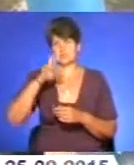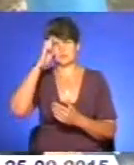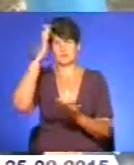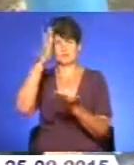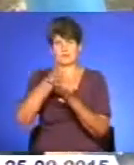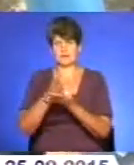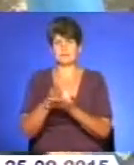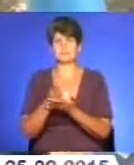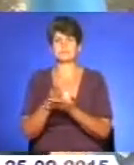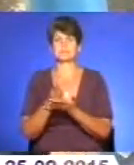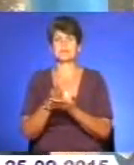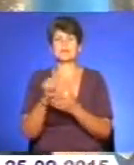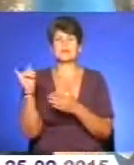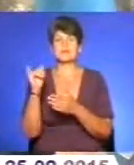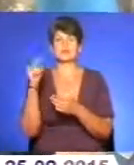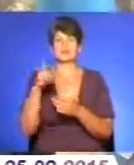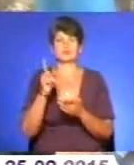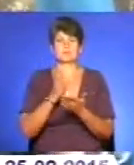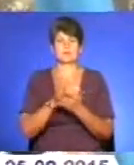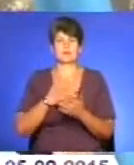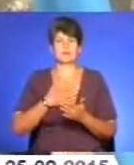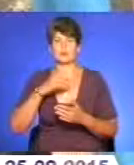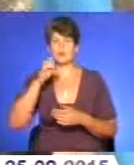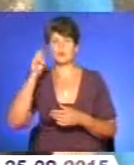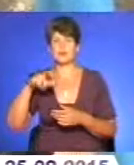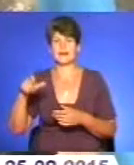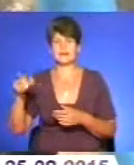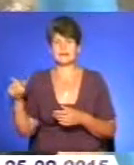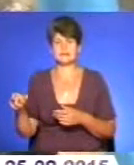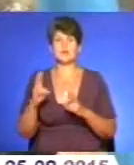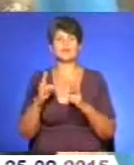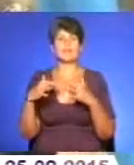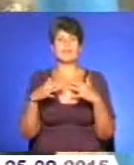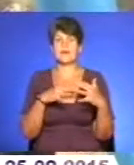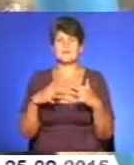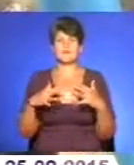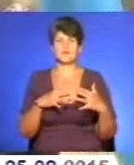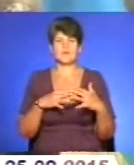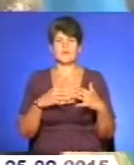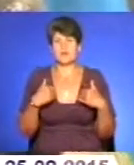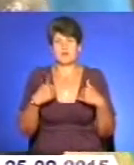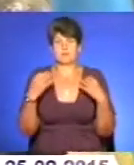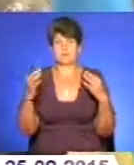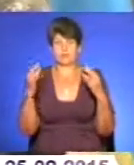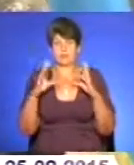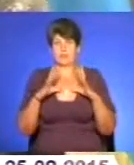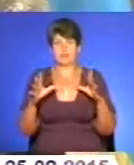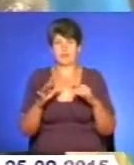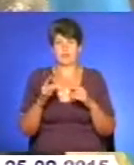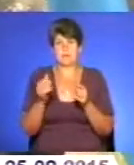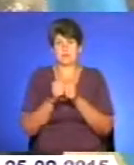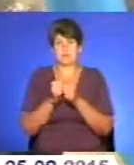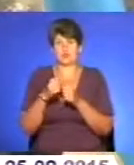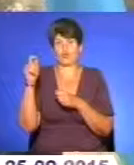символ ідентичності, то, що ми є українці. Знаєте, хлопці, ті, хто не воював, і я, яка ніколи не була навіть близько до